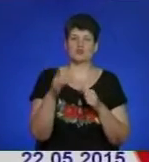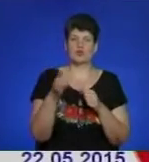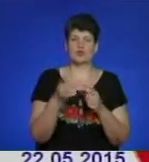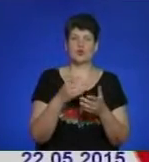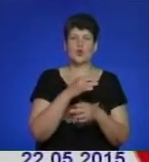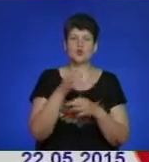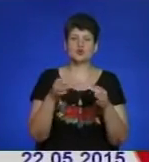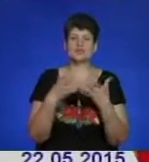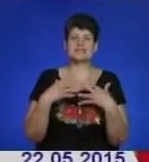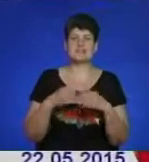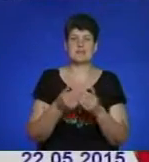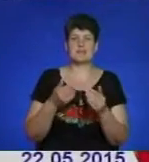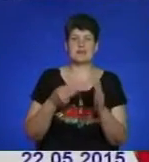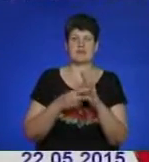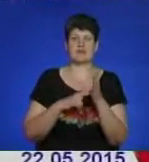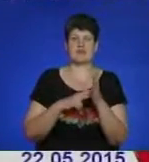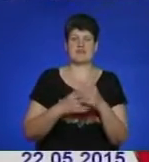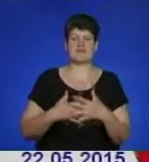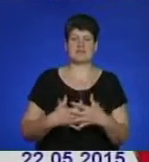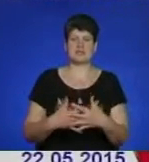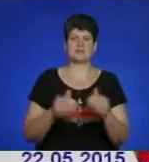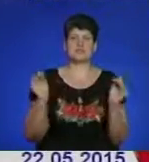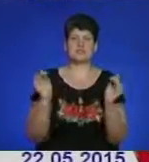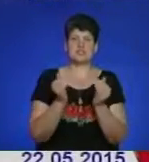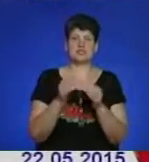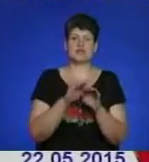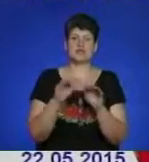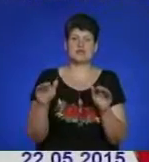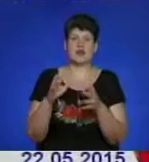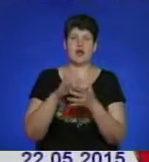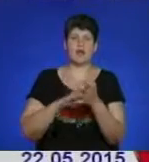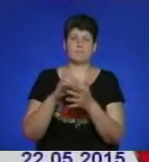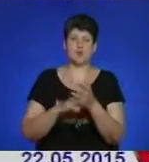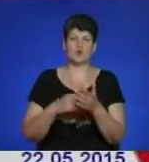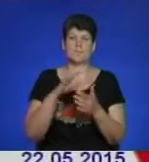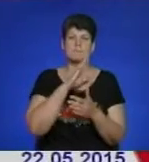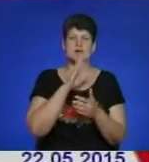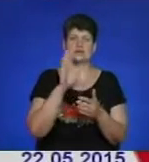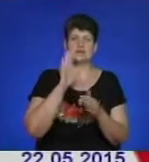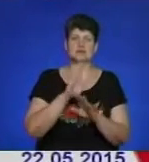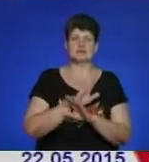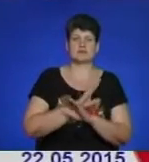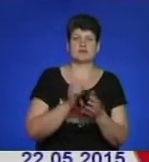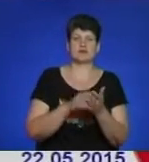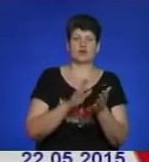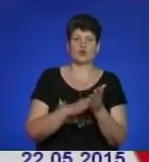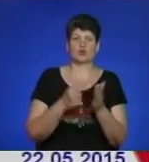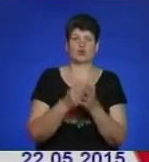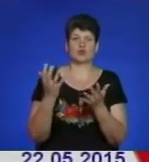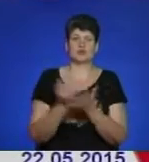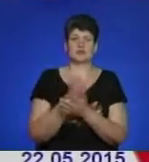консультують сім'ї перед плануванням вагітності. Зниження рівня абортів і материнської смертності спеціалісти зараховують до досягнень